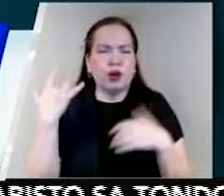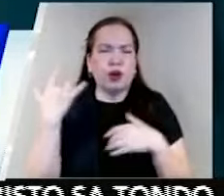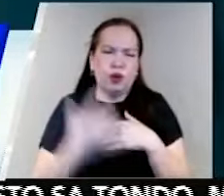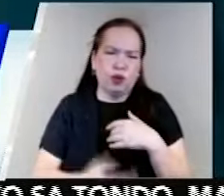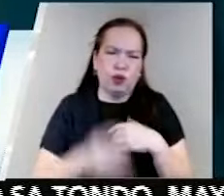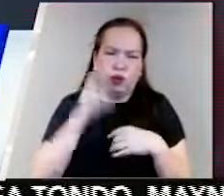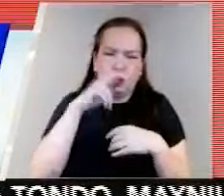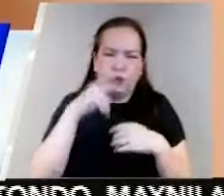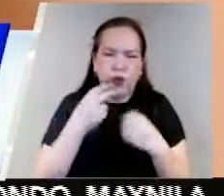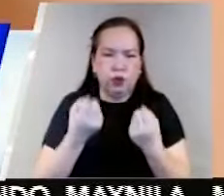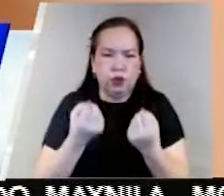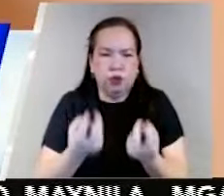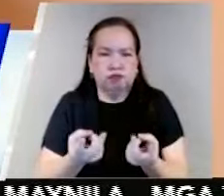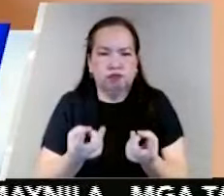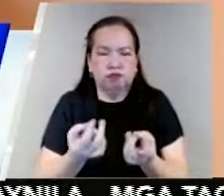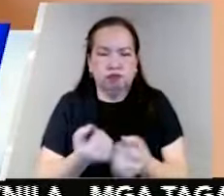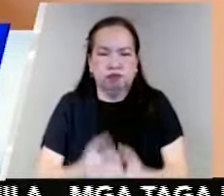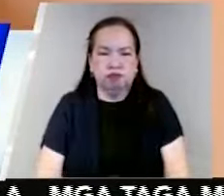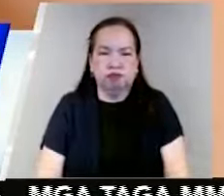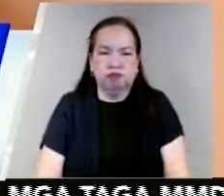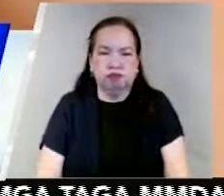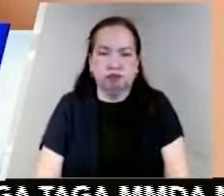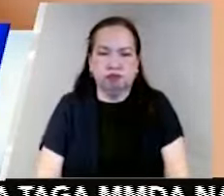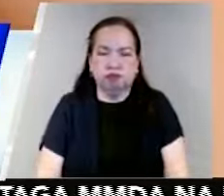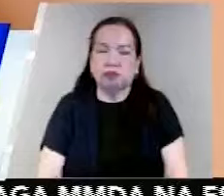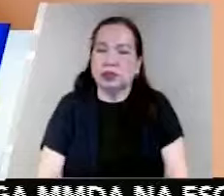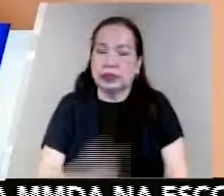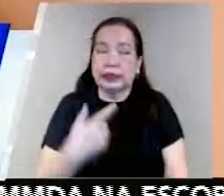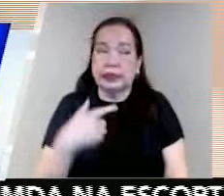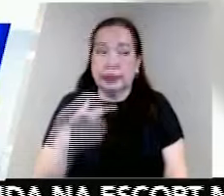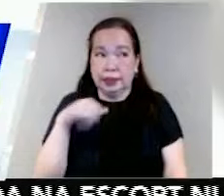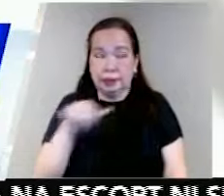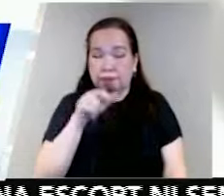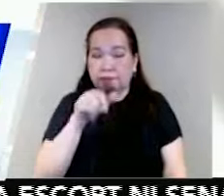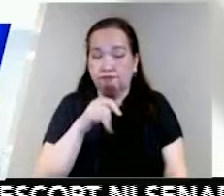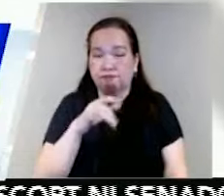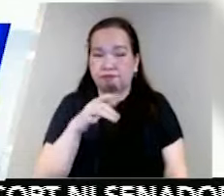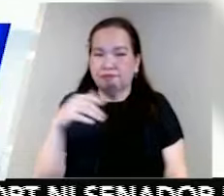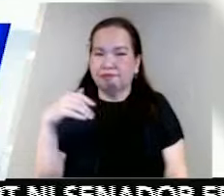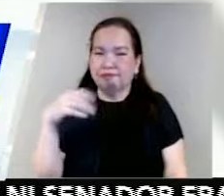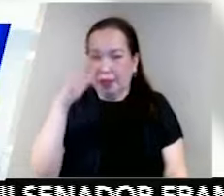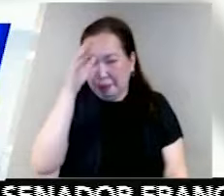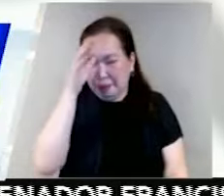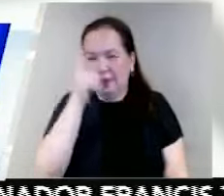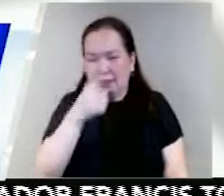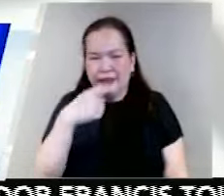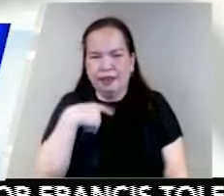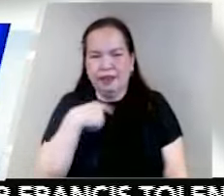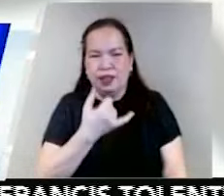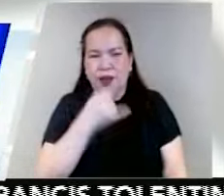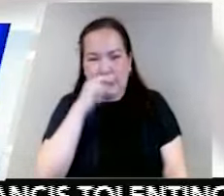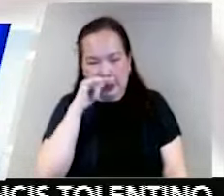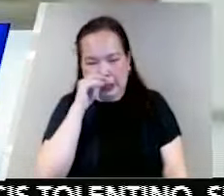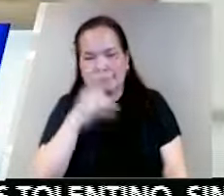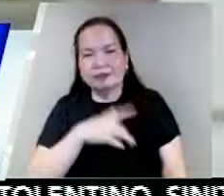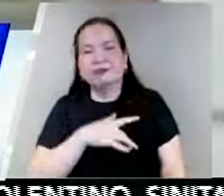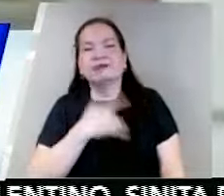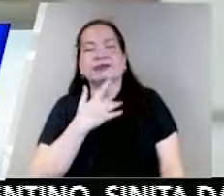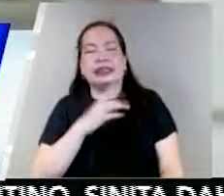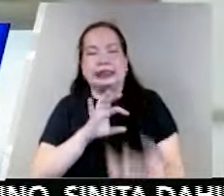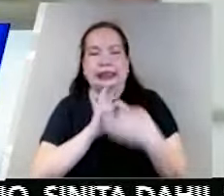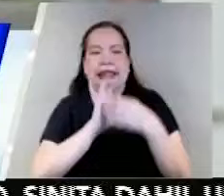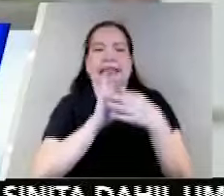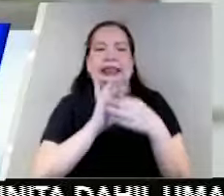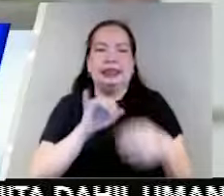ng anak. As a young dad, relate na relate si Joaquin sa mga kinukunang eksena. It's like